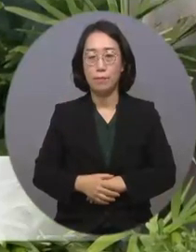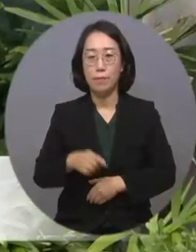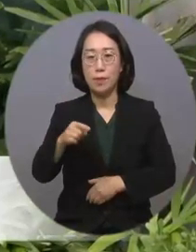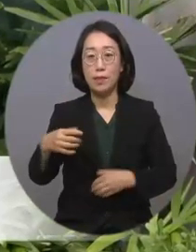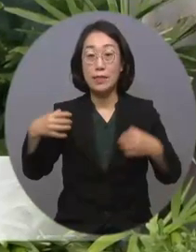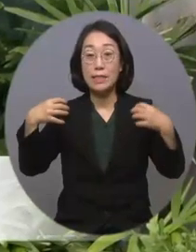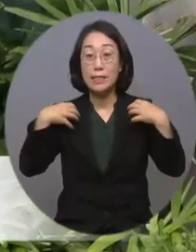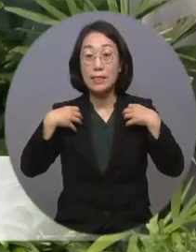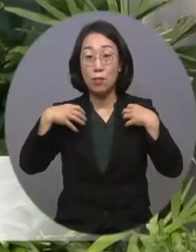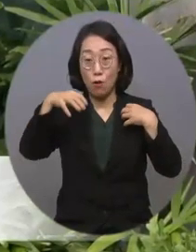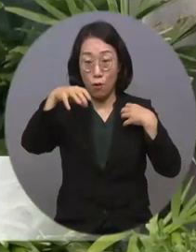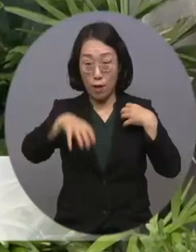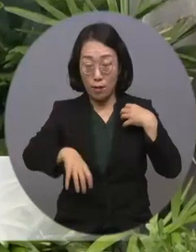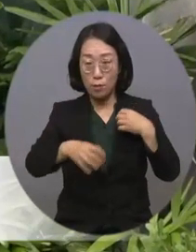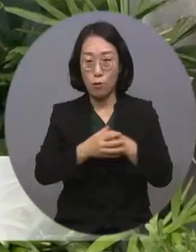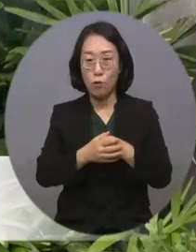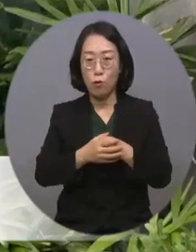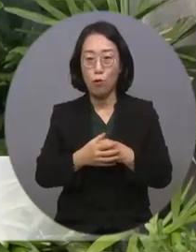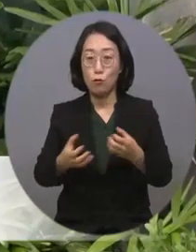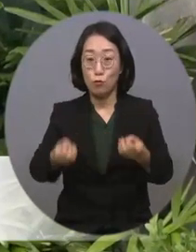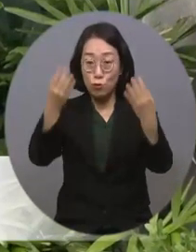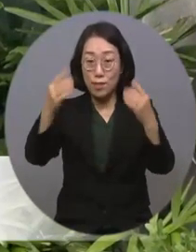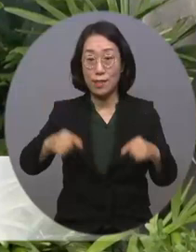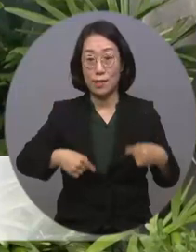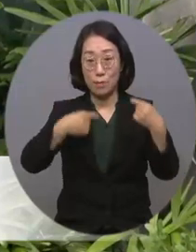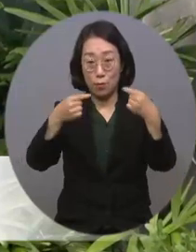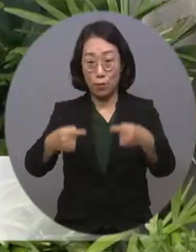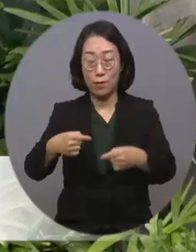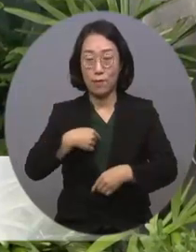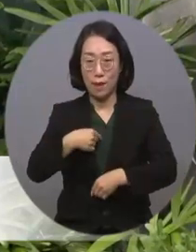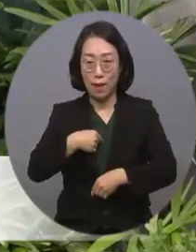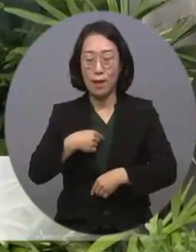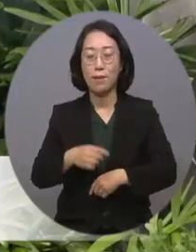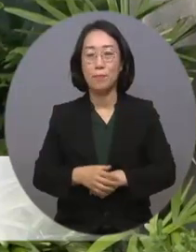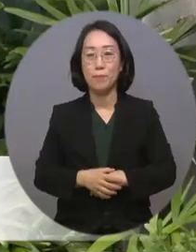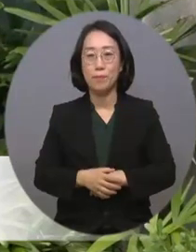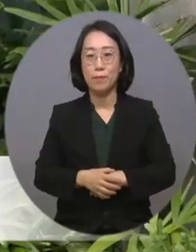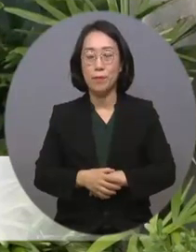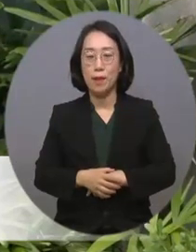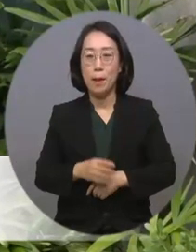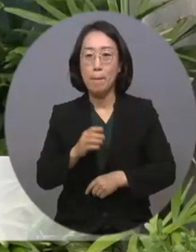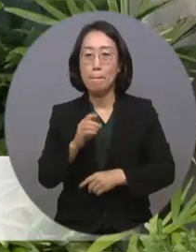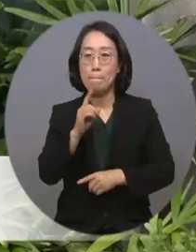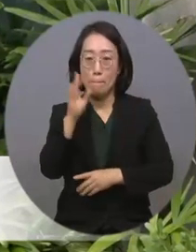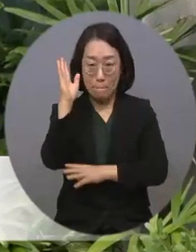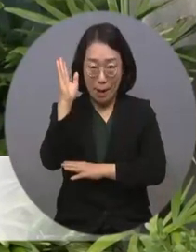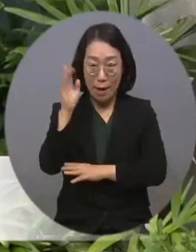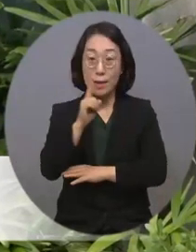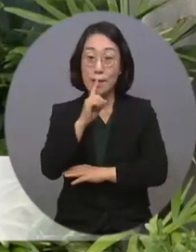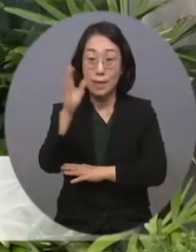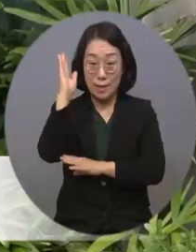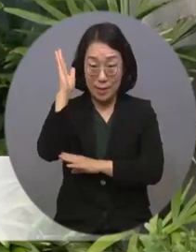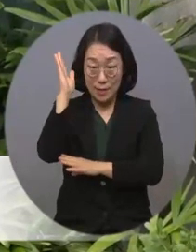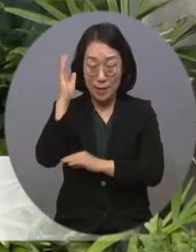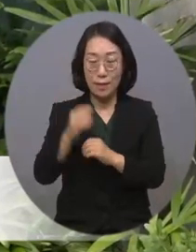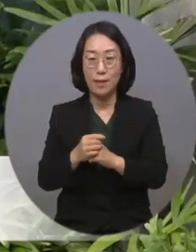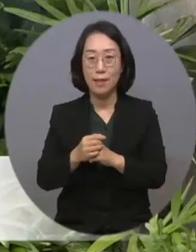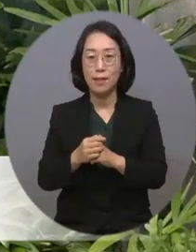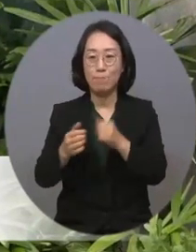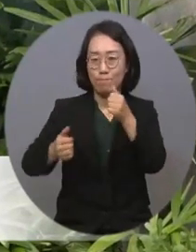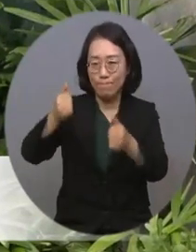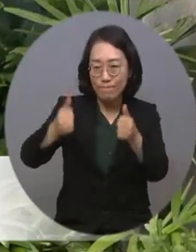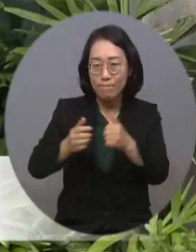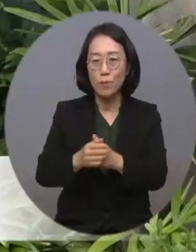양주시청에서 하는 다문화 축제에 와서 제 이거 말하기 대회랑 노래 자랑 할 수